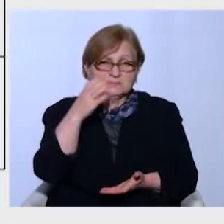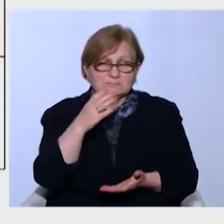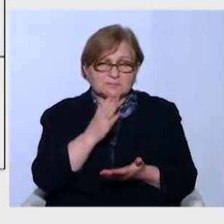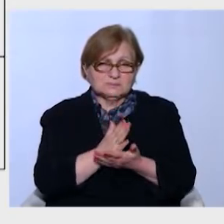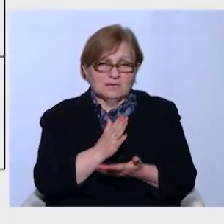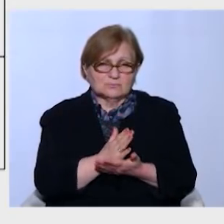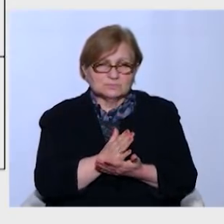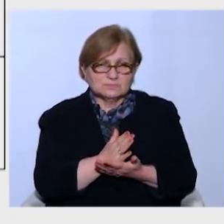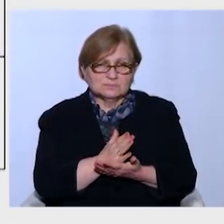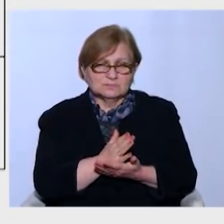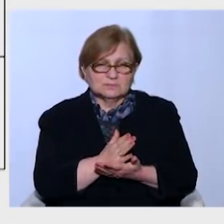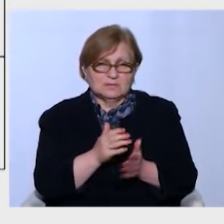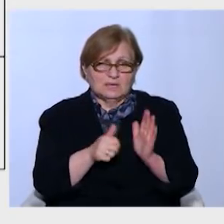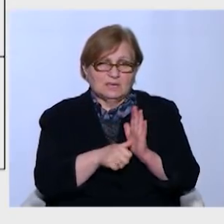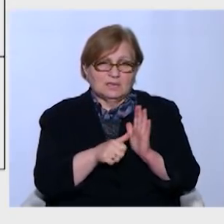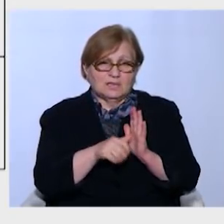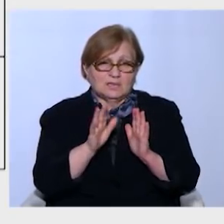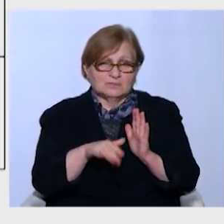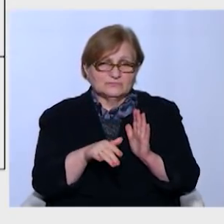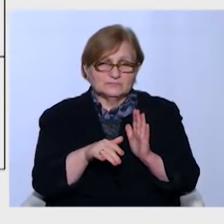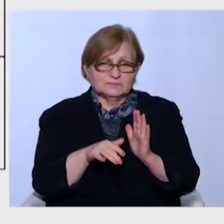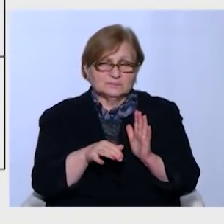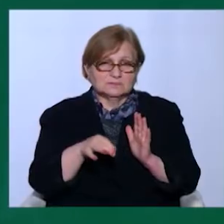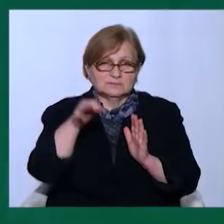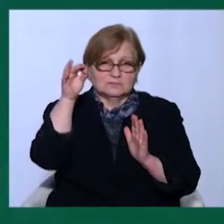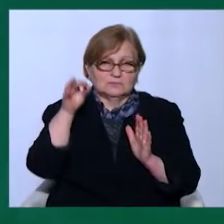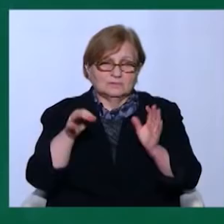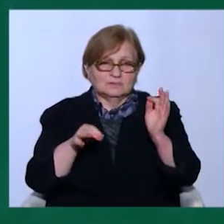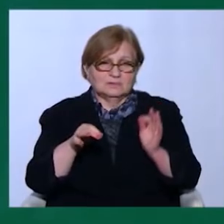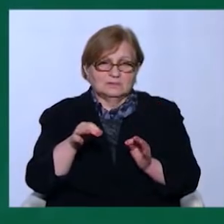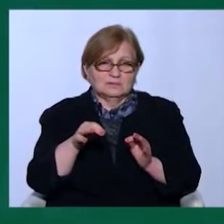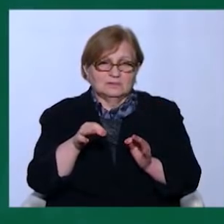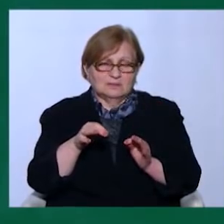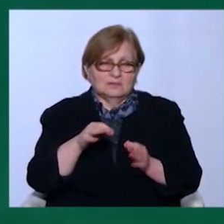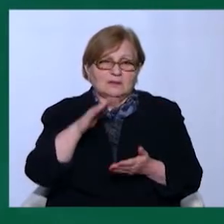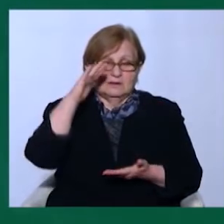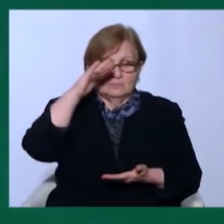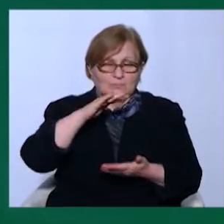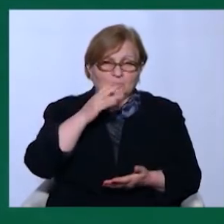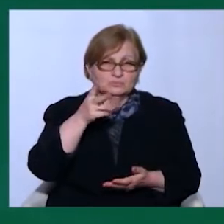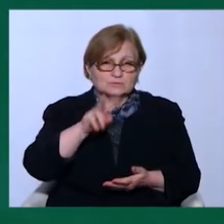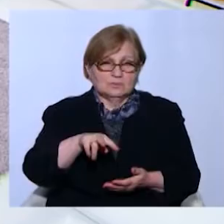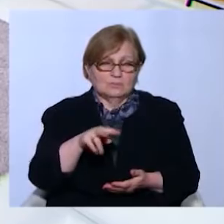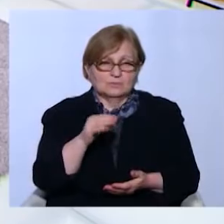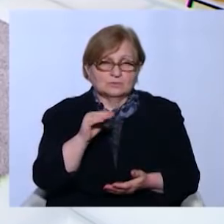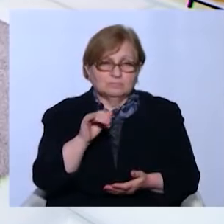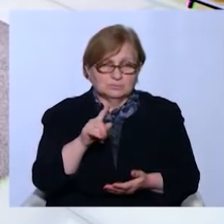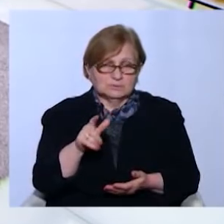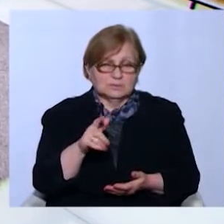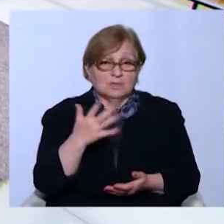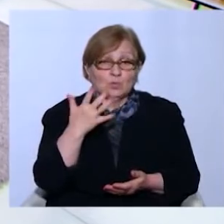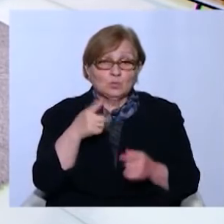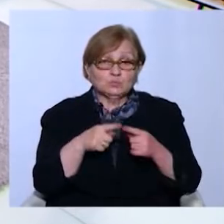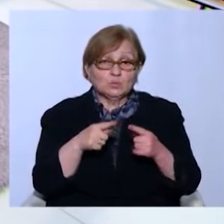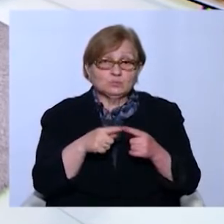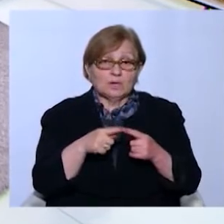აქვს 6 წახნაგი, 2 ფუძე, 4 გვერდითი წახნაგი. შემდეგი თუ შეიძლება